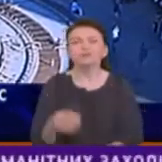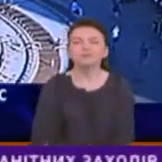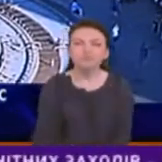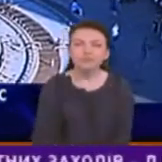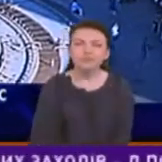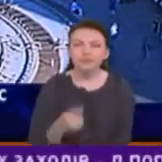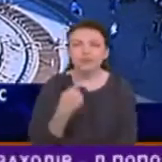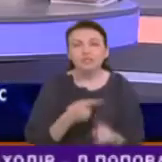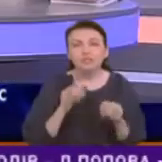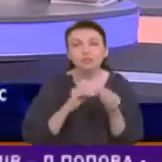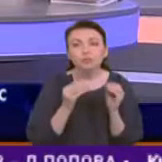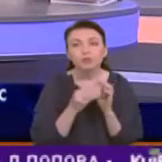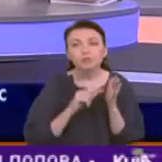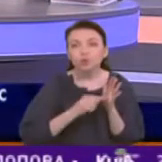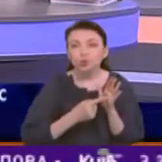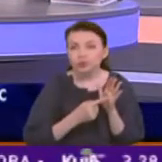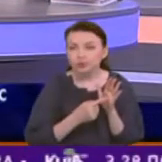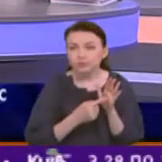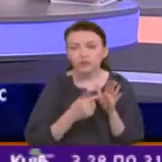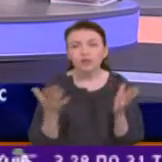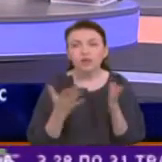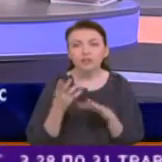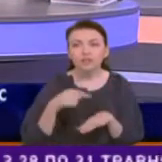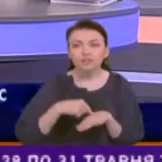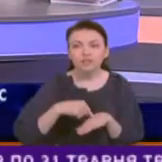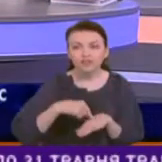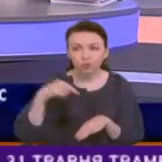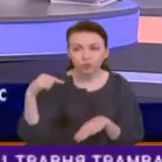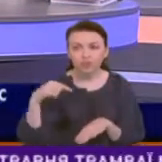ті проблемні точки, на які відреагував